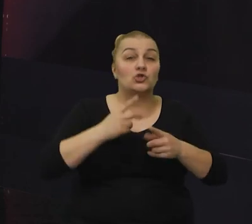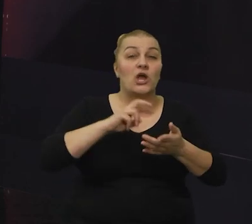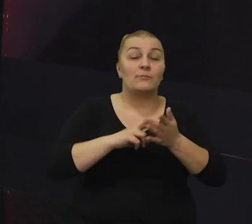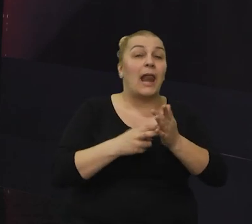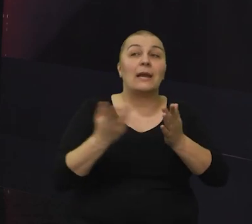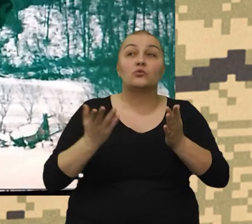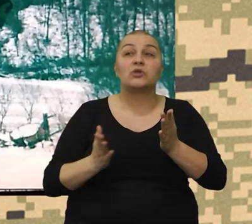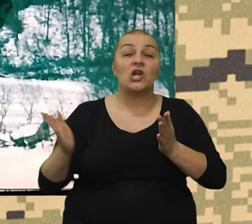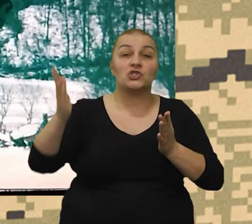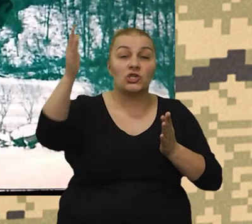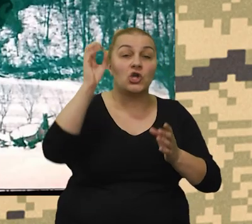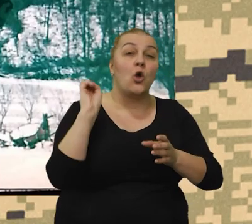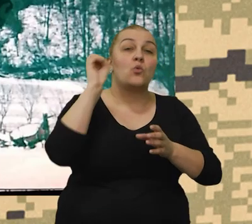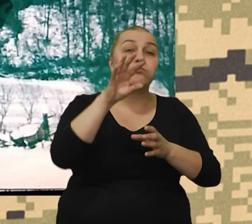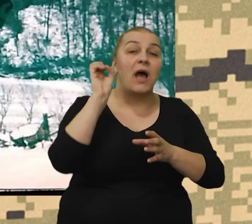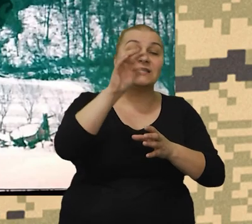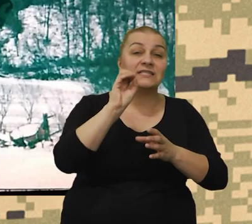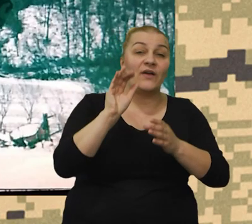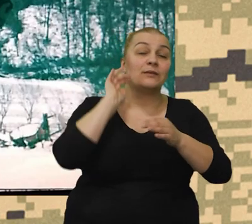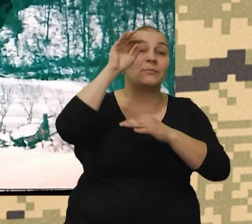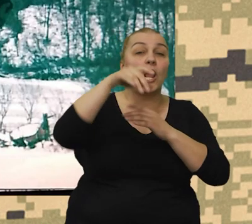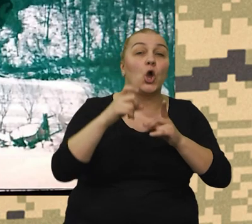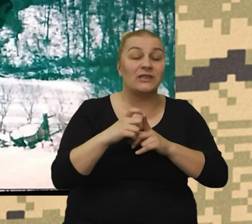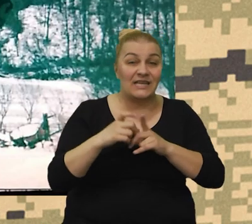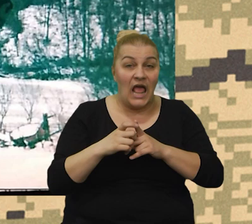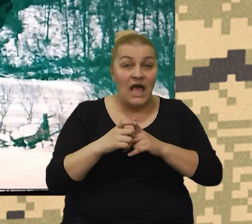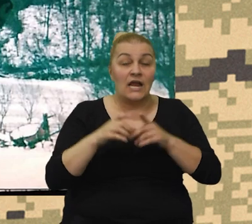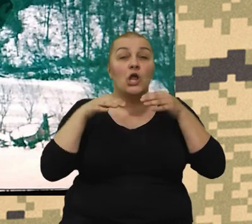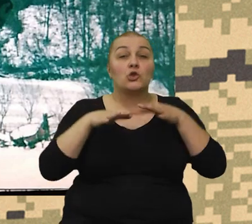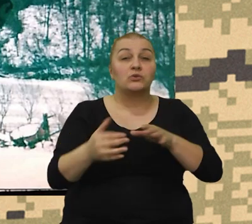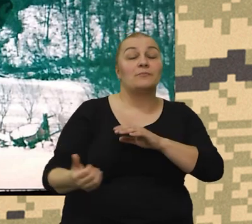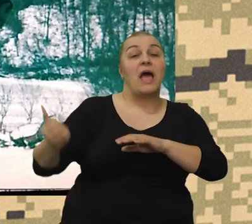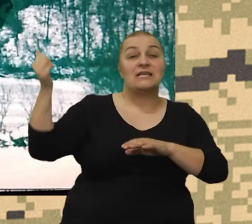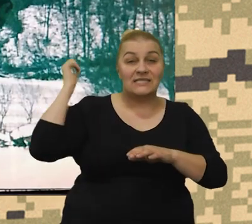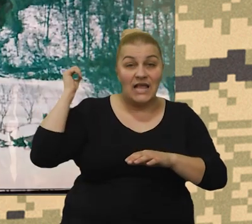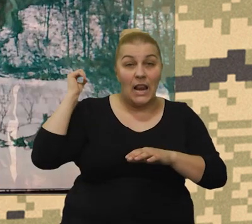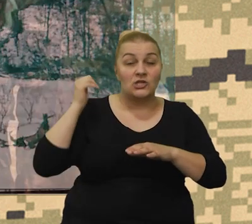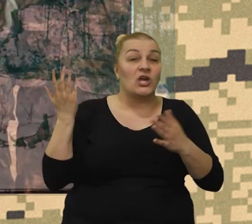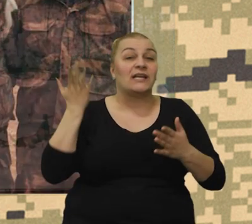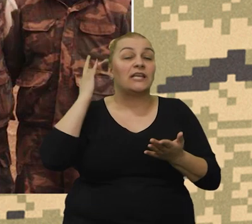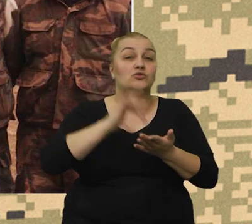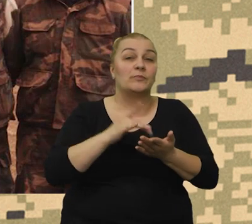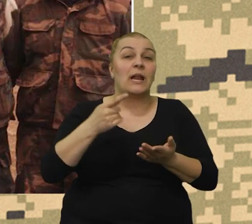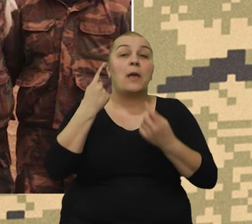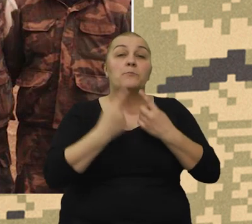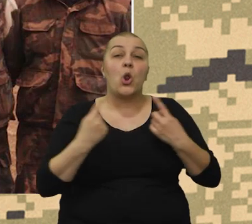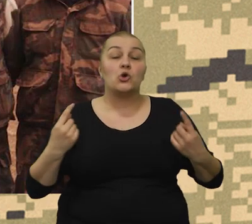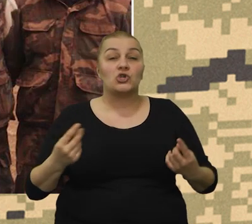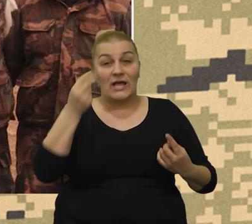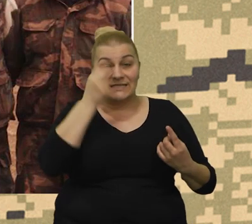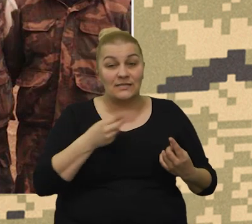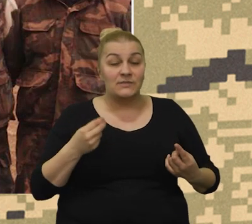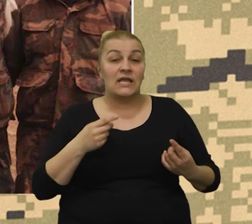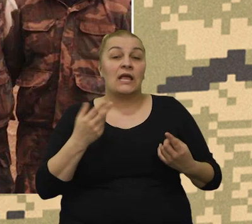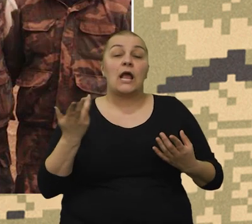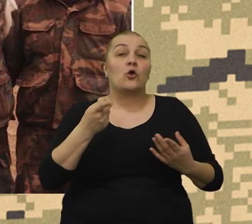gdje će ići da ide ubacivati preko Dinare ljudima iza leđa gdje su bili položaj